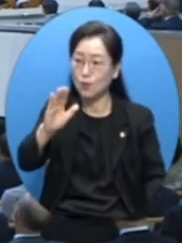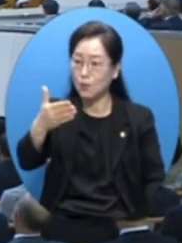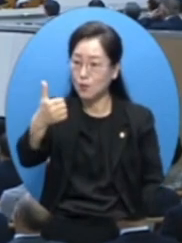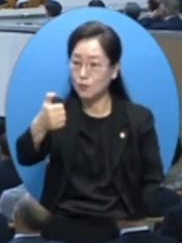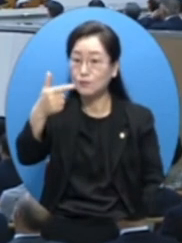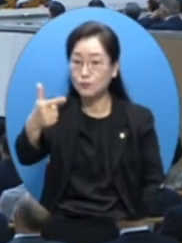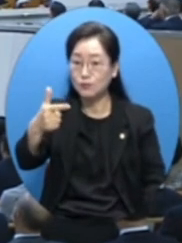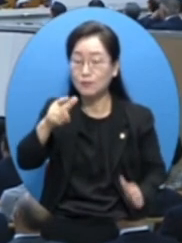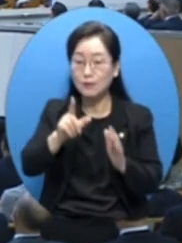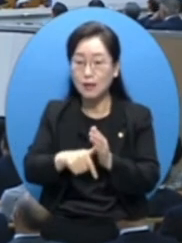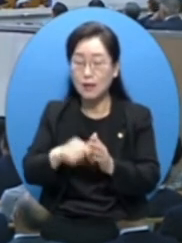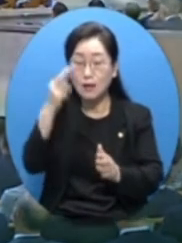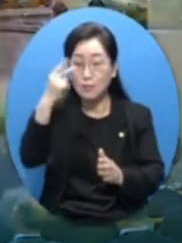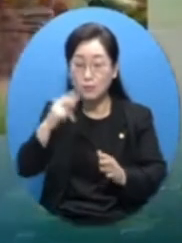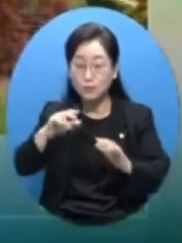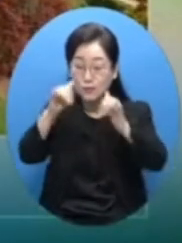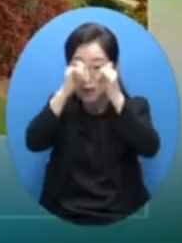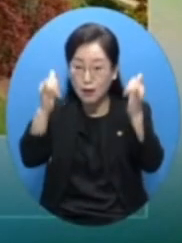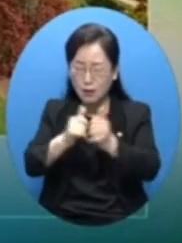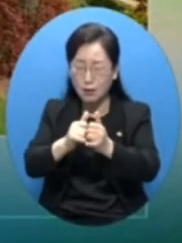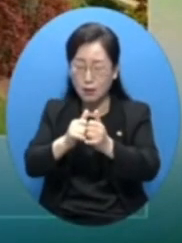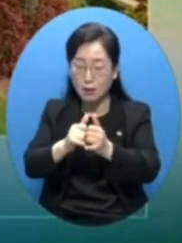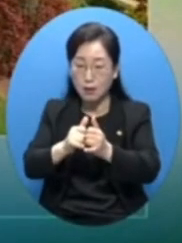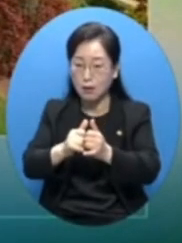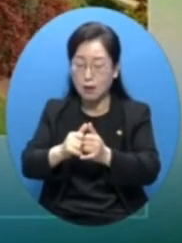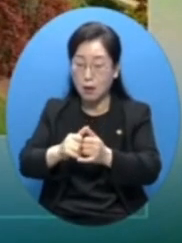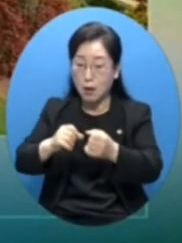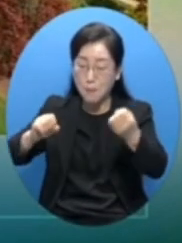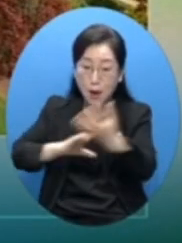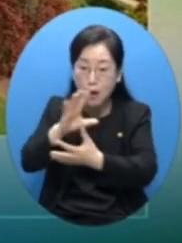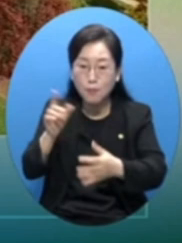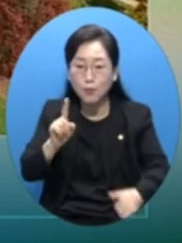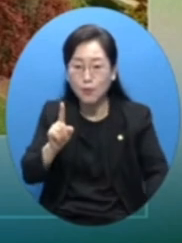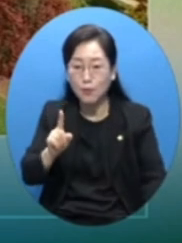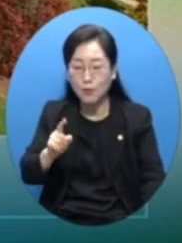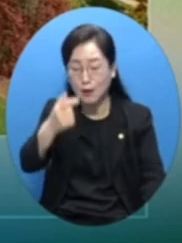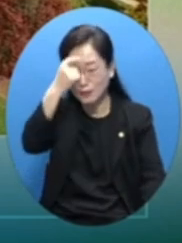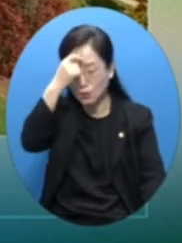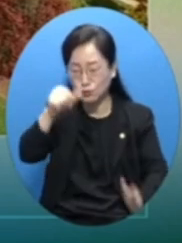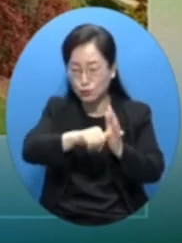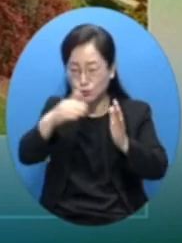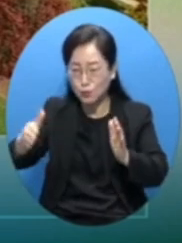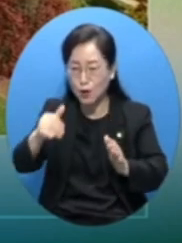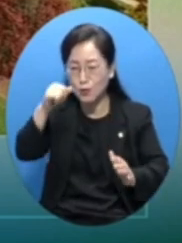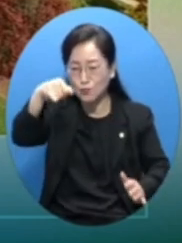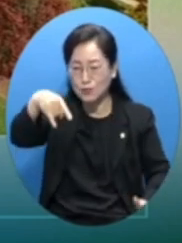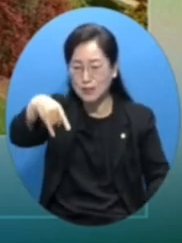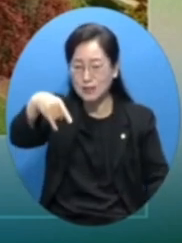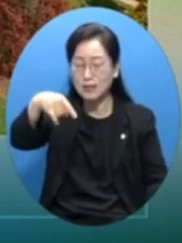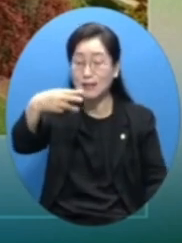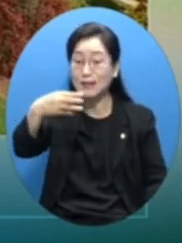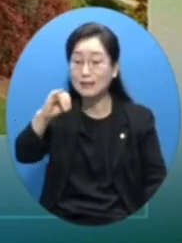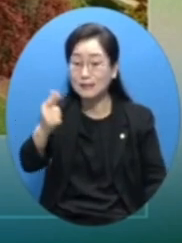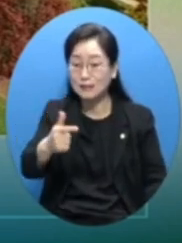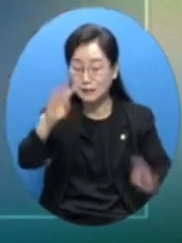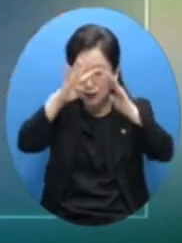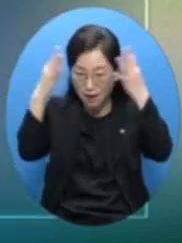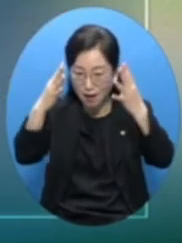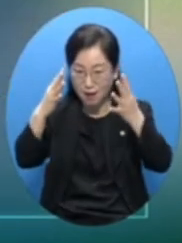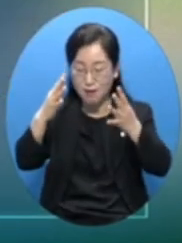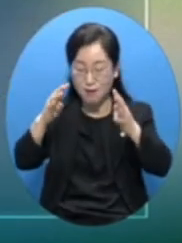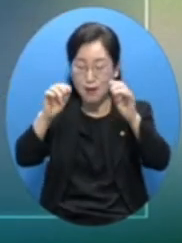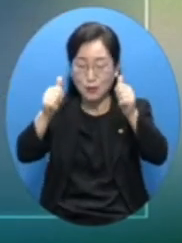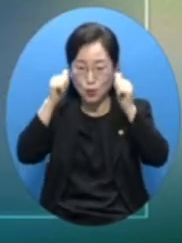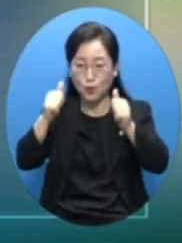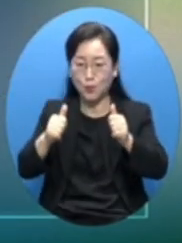1956년 미국 사회를 발칵 뒤집어 놓은 사건이 있습니다. 기독교 명문대학인 휘튼 대학교를 수석으로 졸업한 짐 엘리엇과 그의